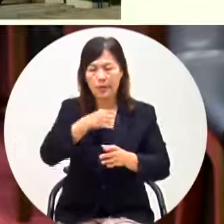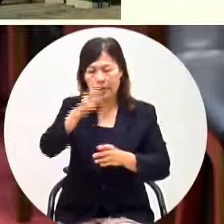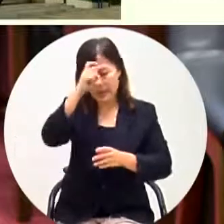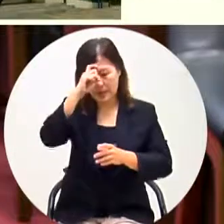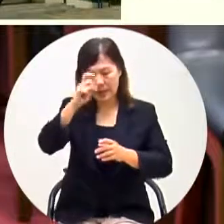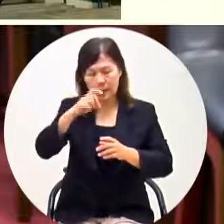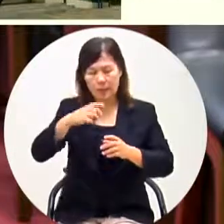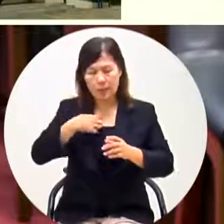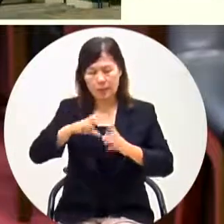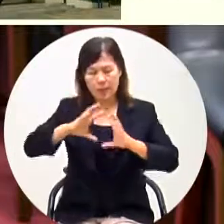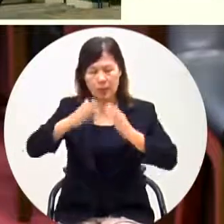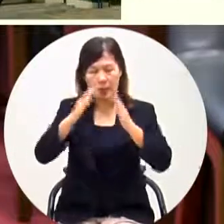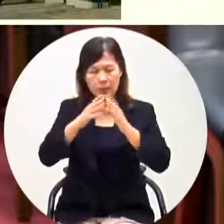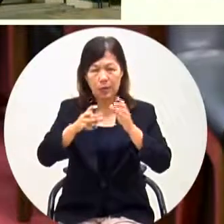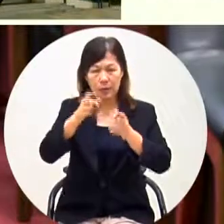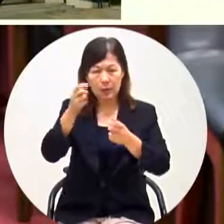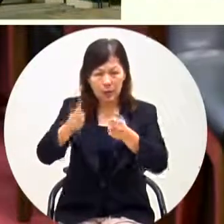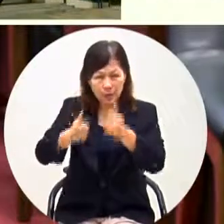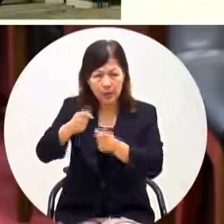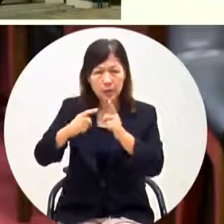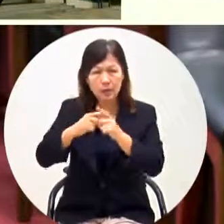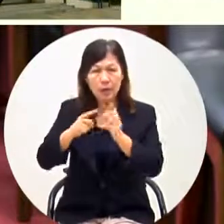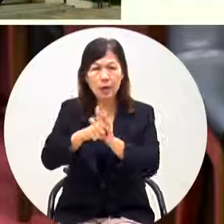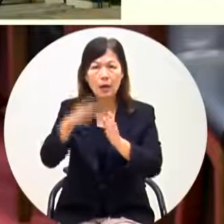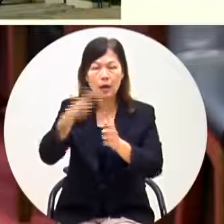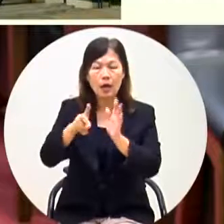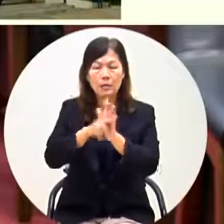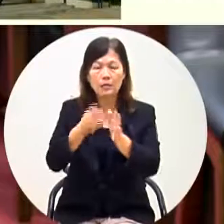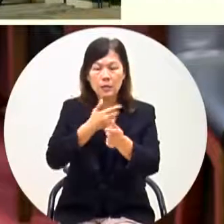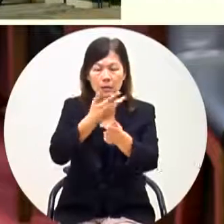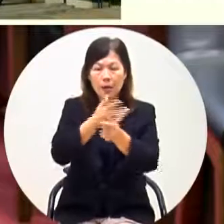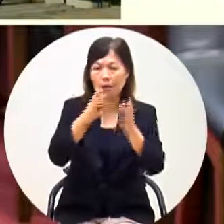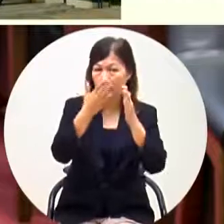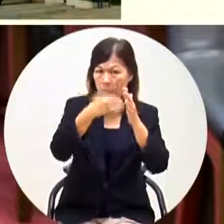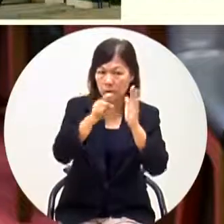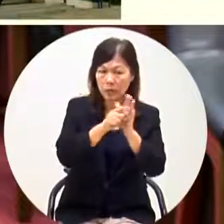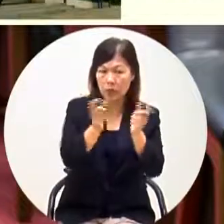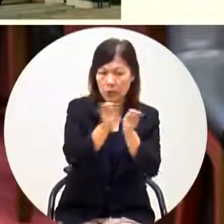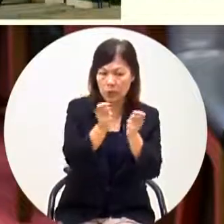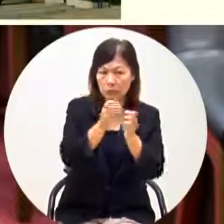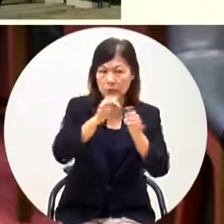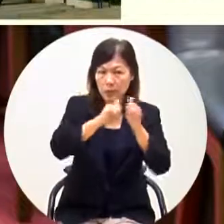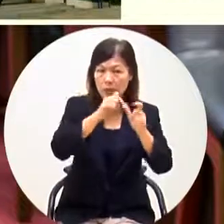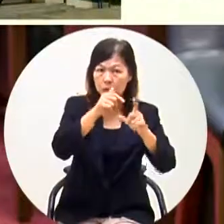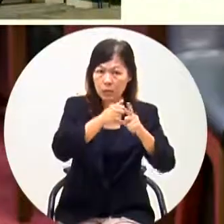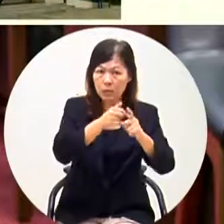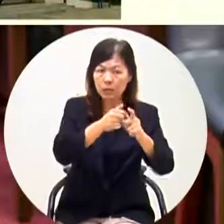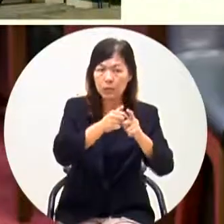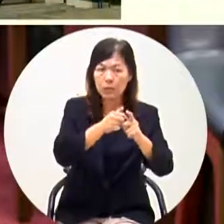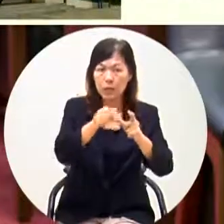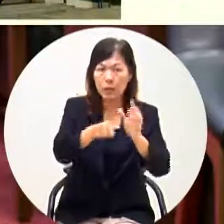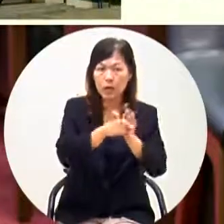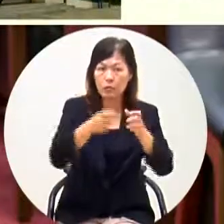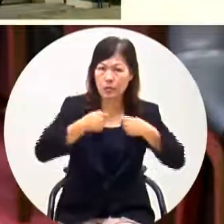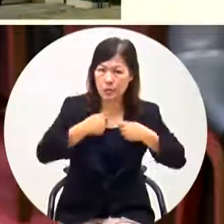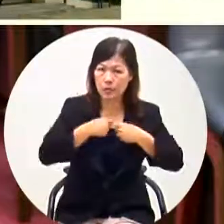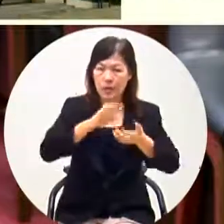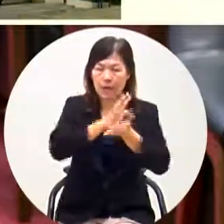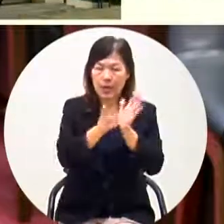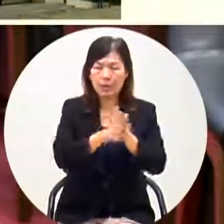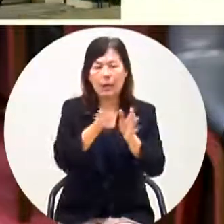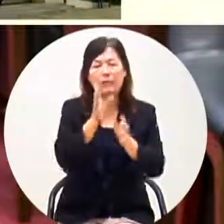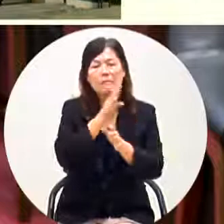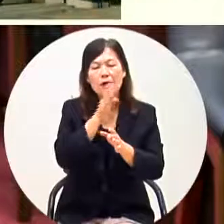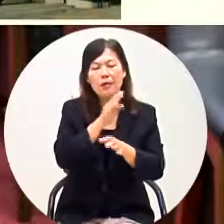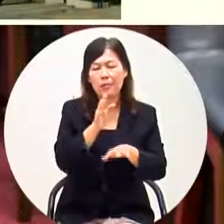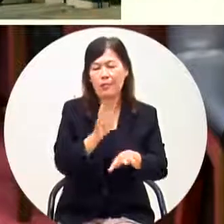甚至啊，让我们学校啊临近的社区可以使用，才不会成为蚊子馆。但是我们来看看，我们